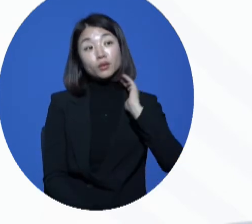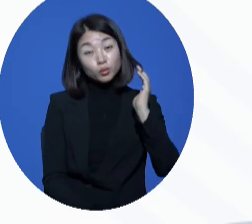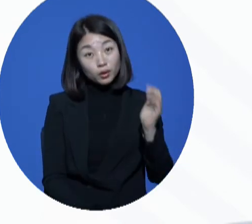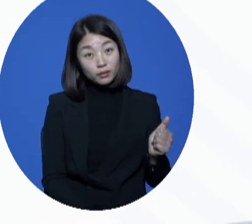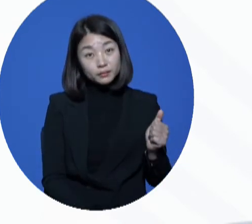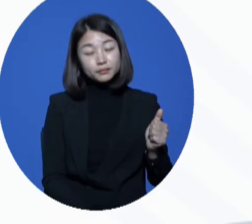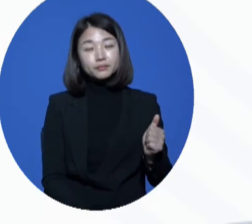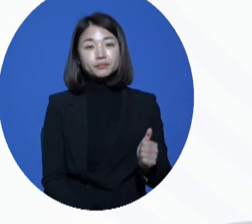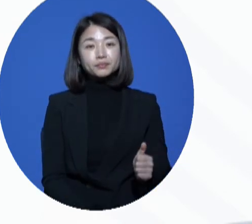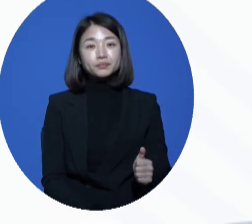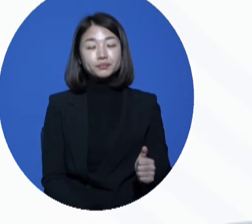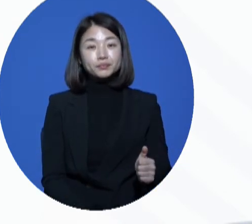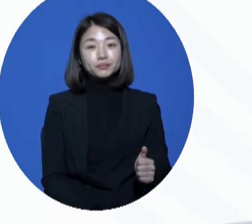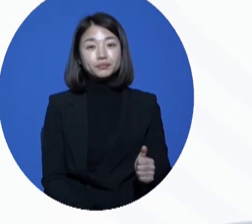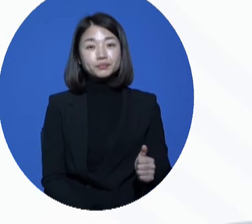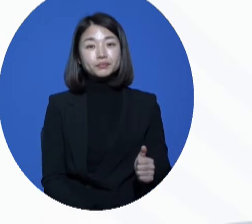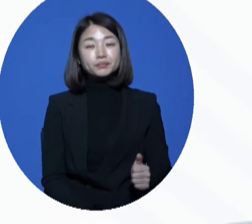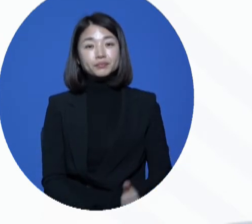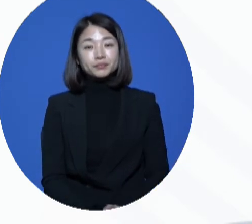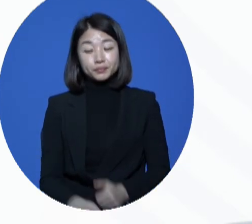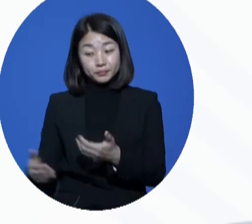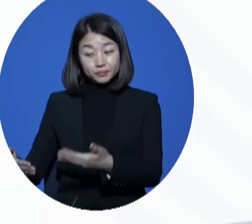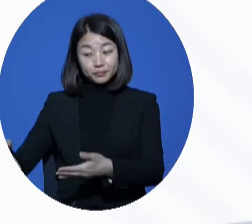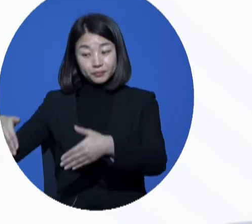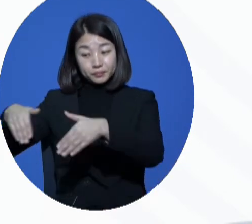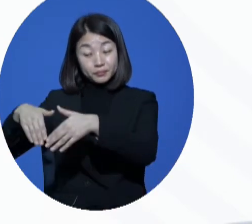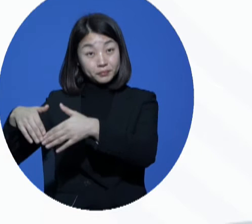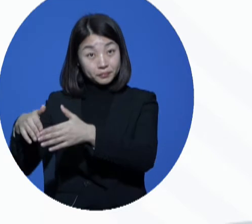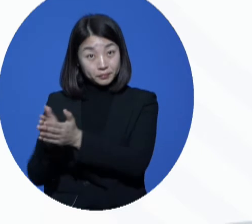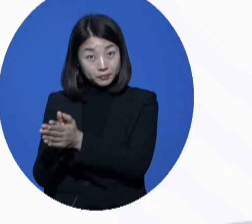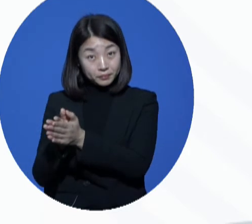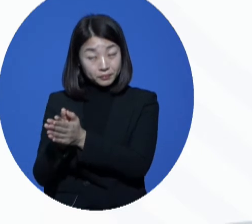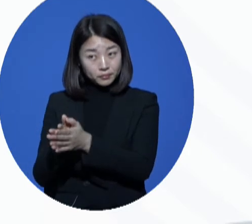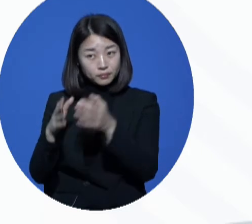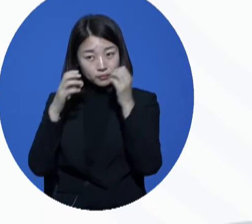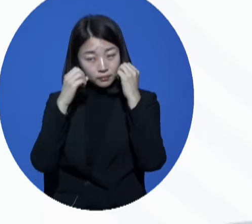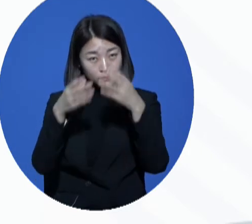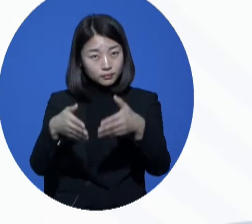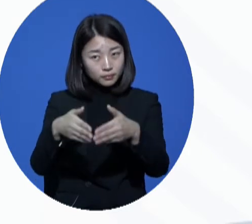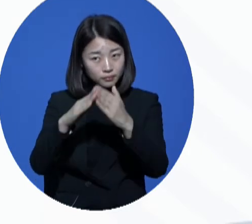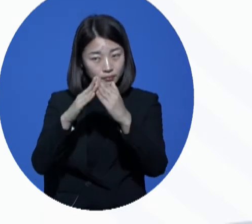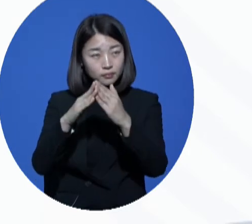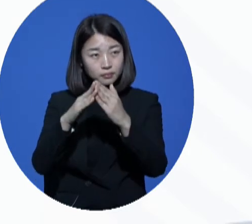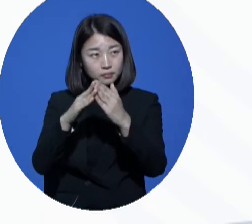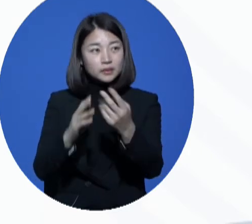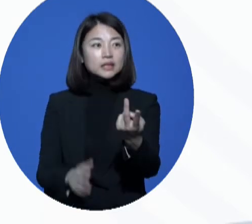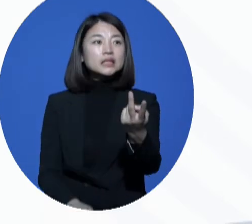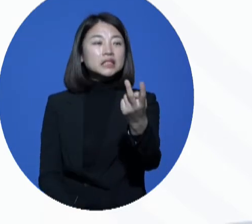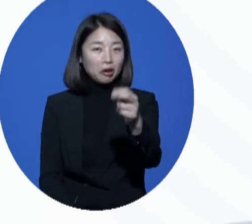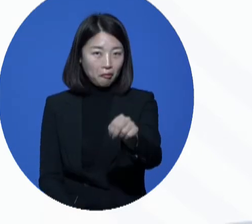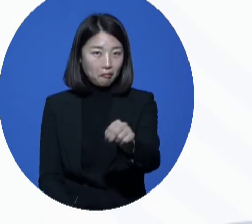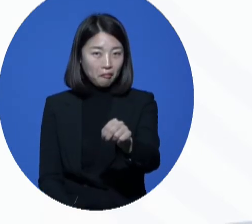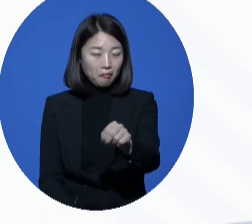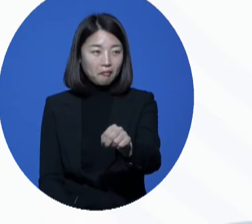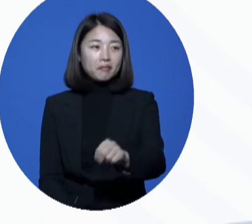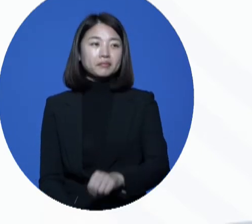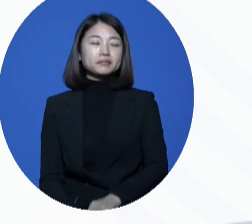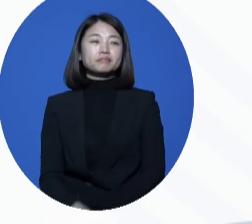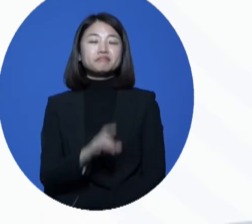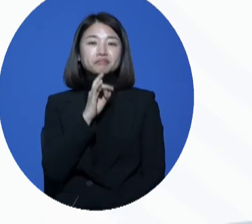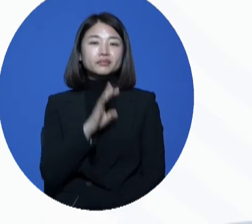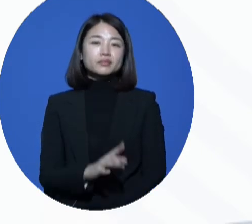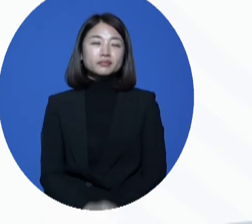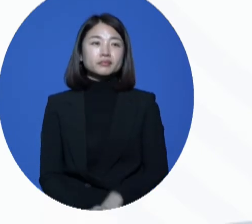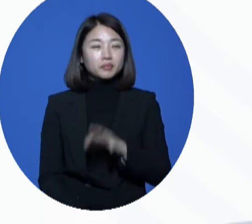대통령의 국정과제임에도 불구하고 탈시설 예산은 신규 설치비 약 2억 원에 불과한 상황들이